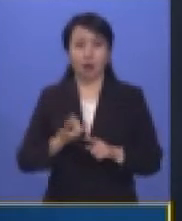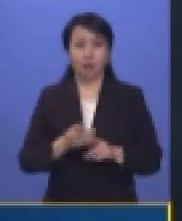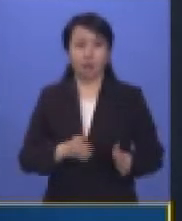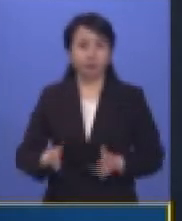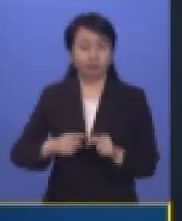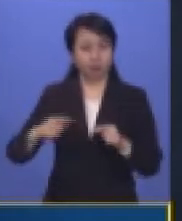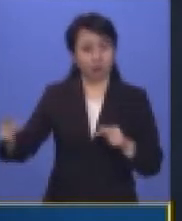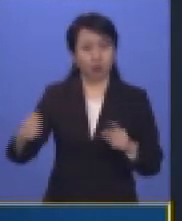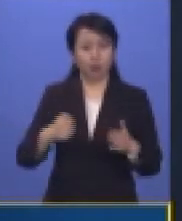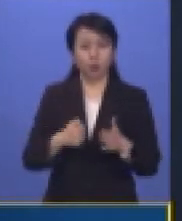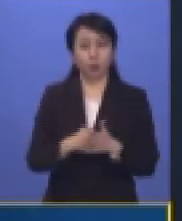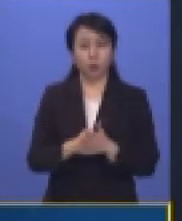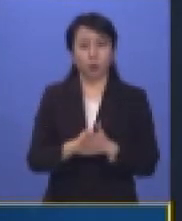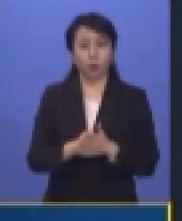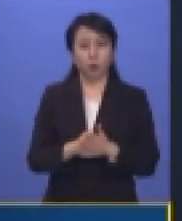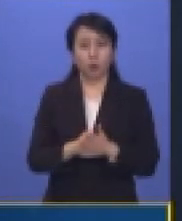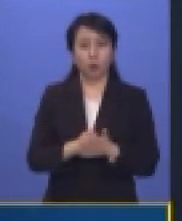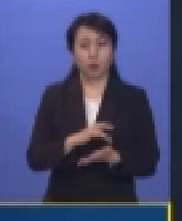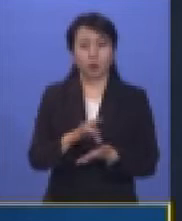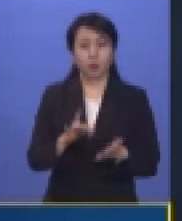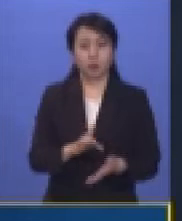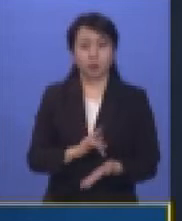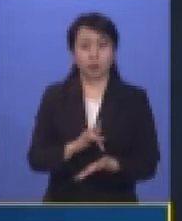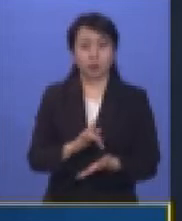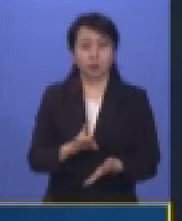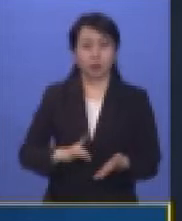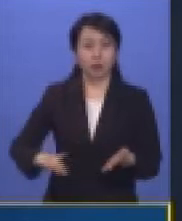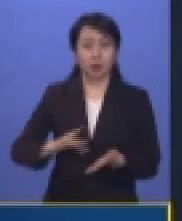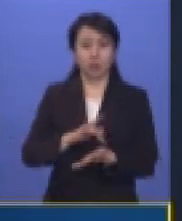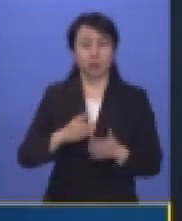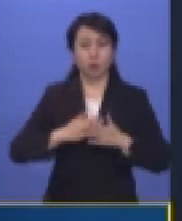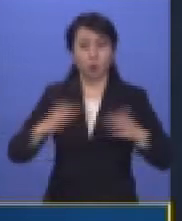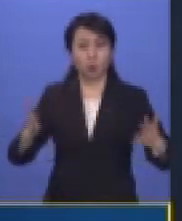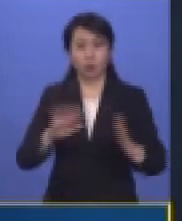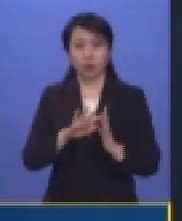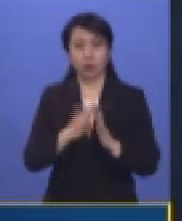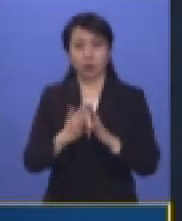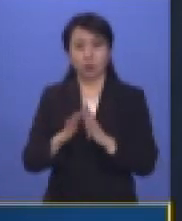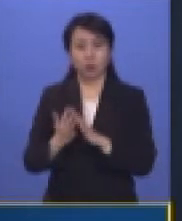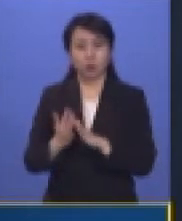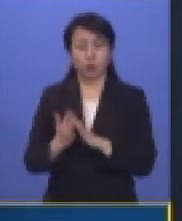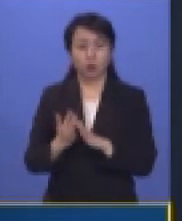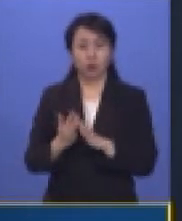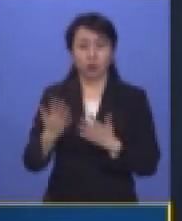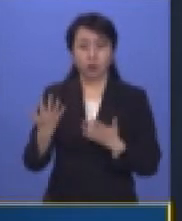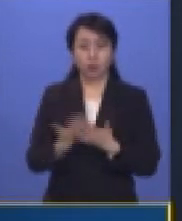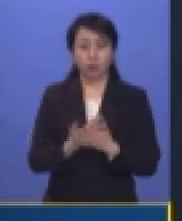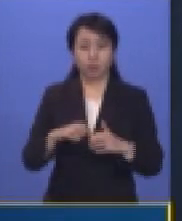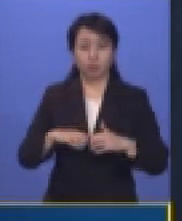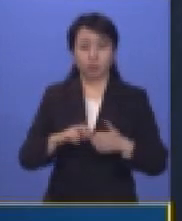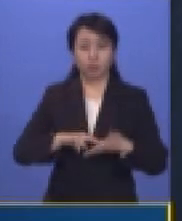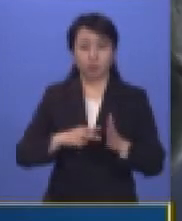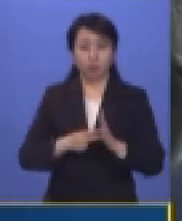Так, доезжать до райцентра, но крупное село, крупные села. Давайте найдем механизмы, как